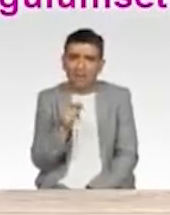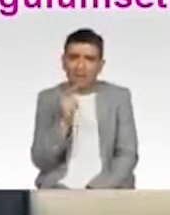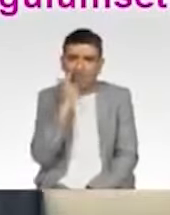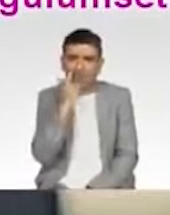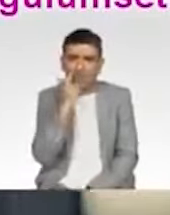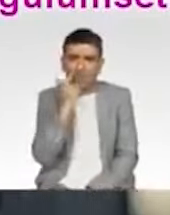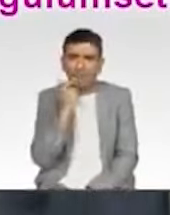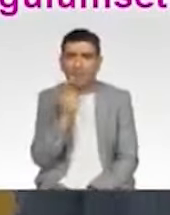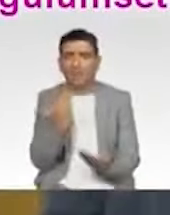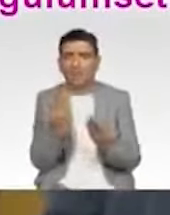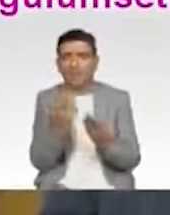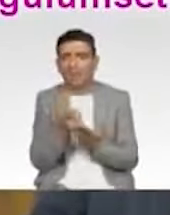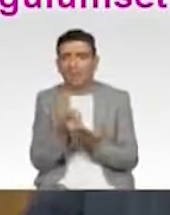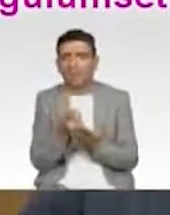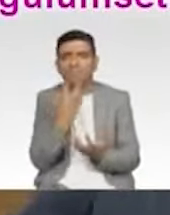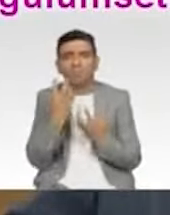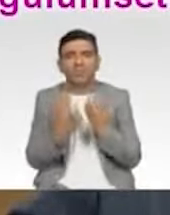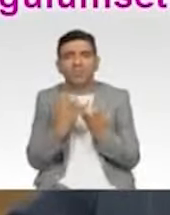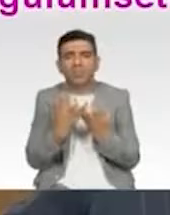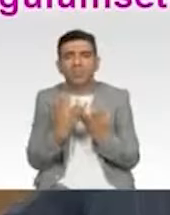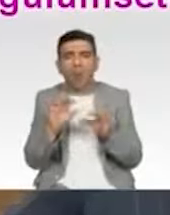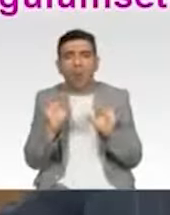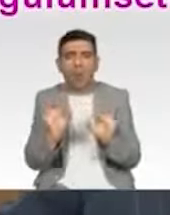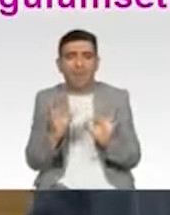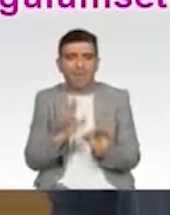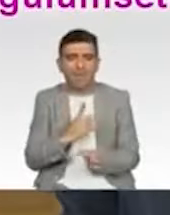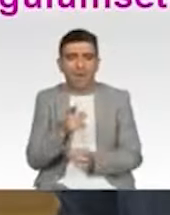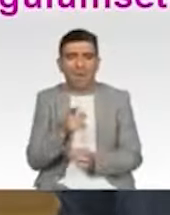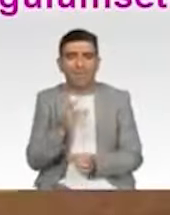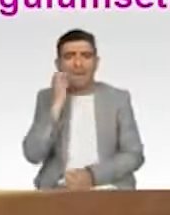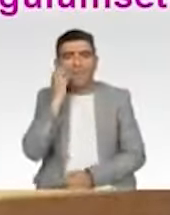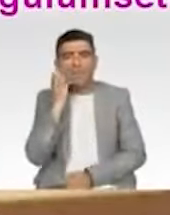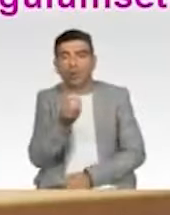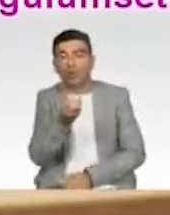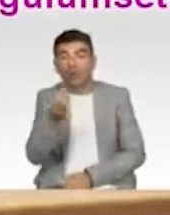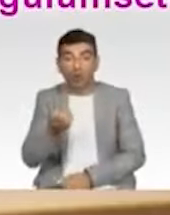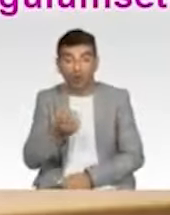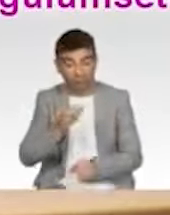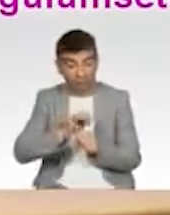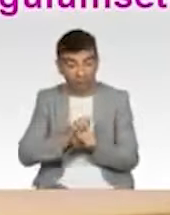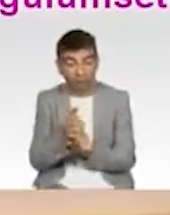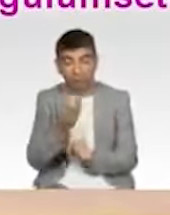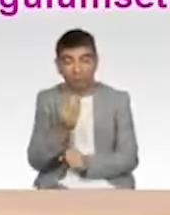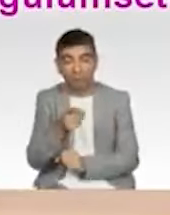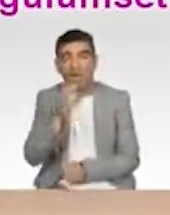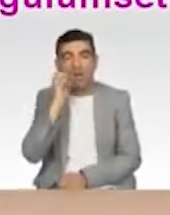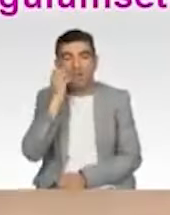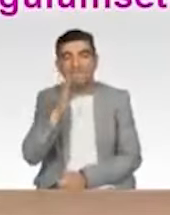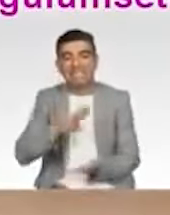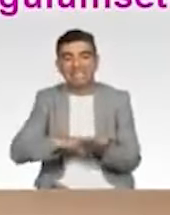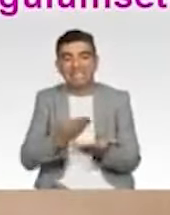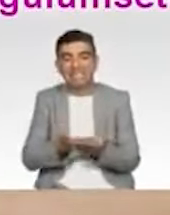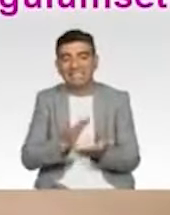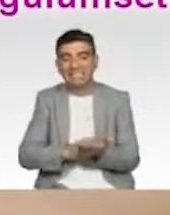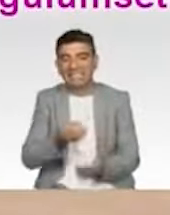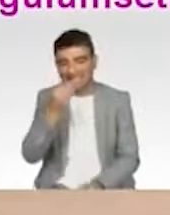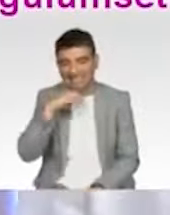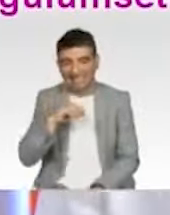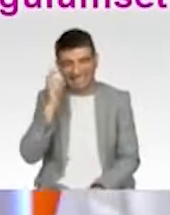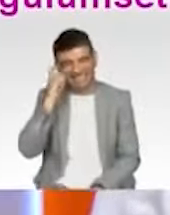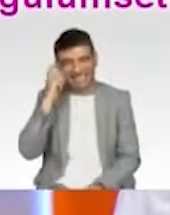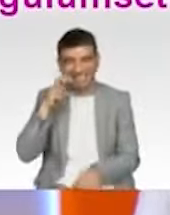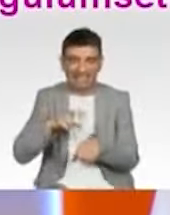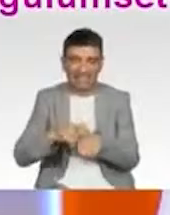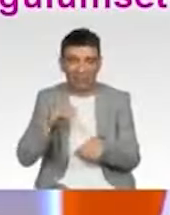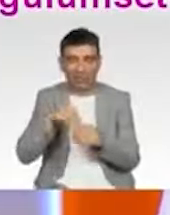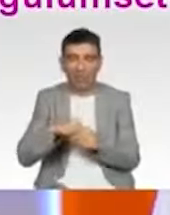şeyden bahsediyorum. Yani nasıl kızartım pişirdiğimize, aynı nasıl öyle. İnsanlar patatesi çok linç ediyorlar. Patatesin sadece kızartılarak tüketilebileceğini zannettikleri